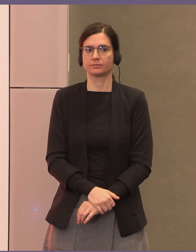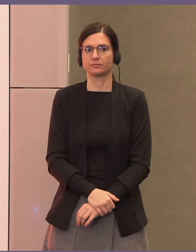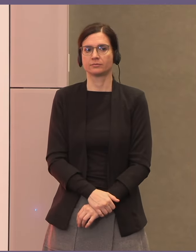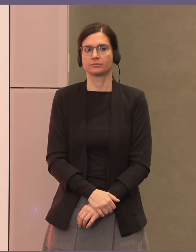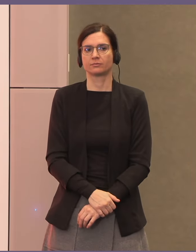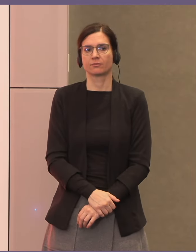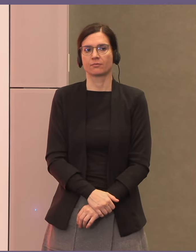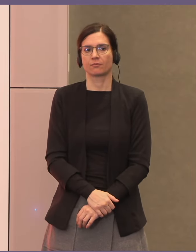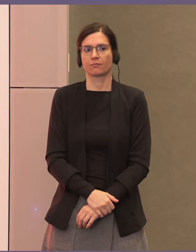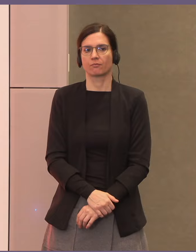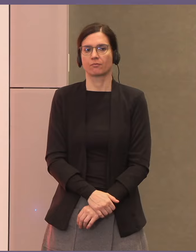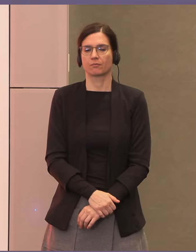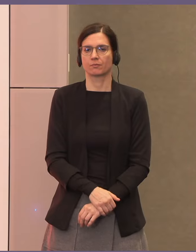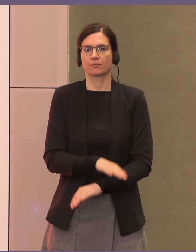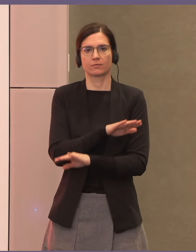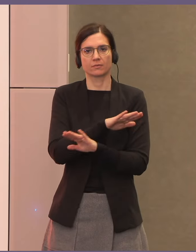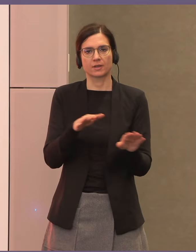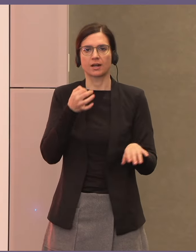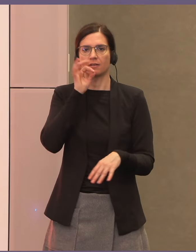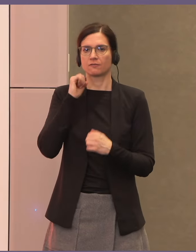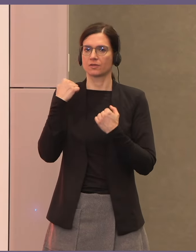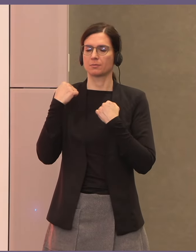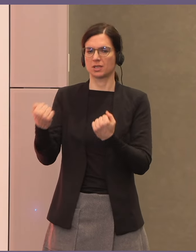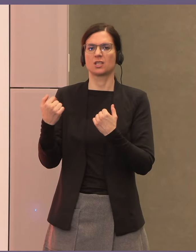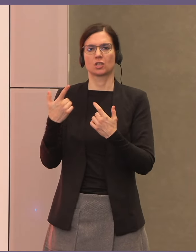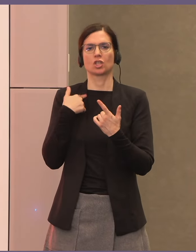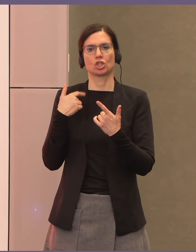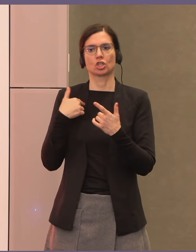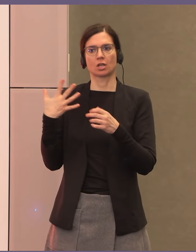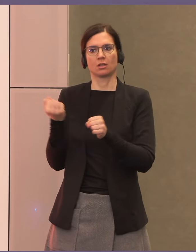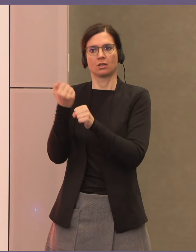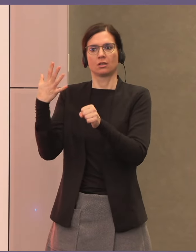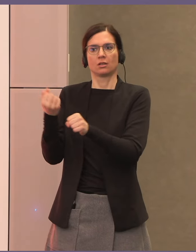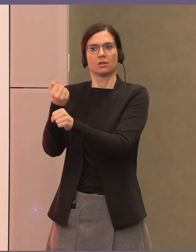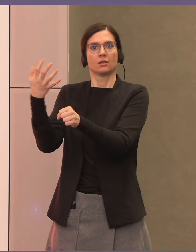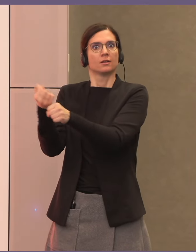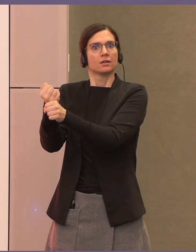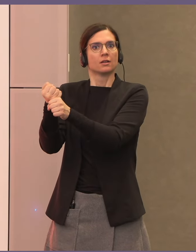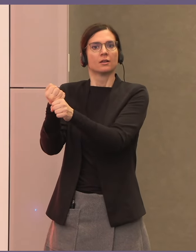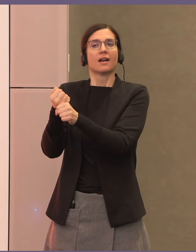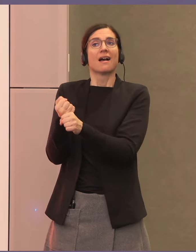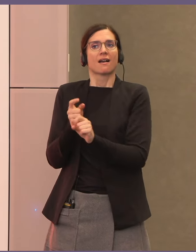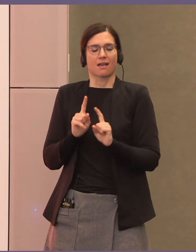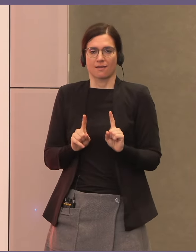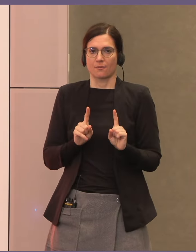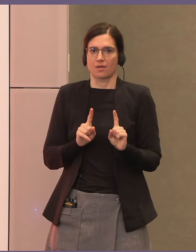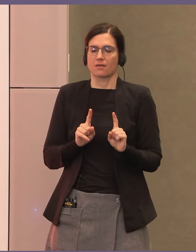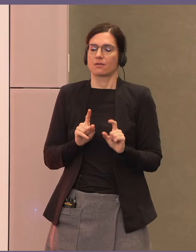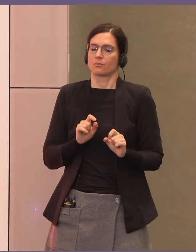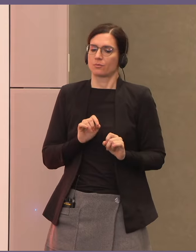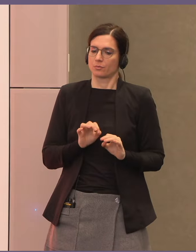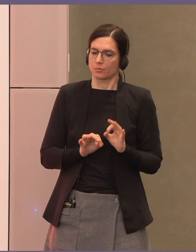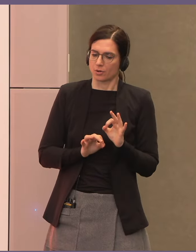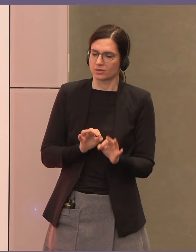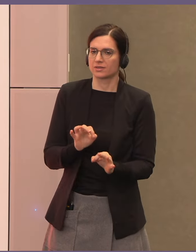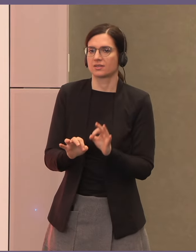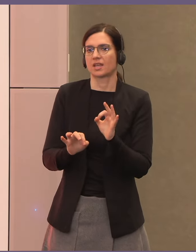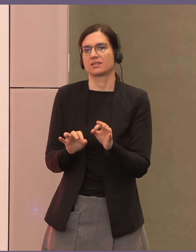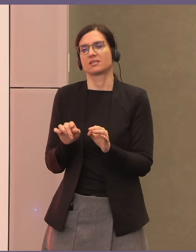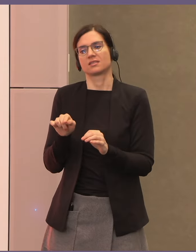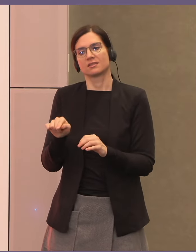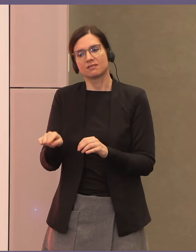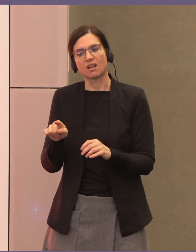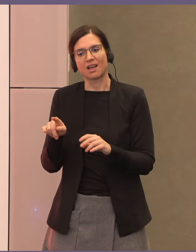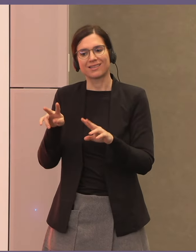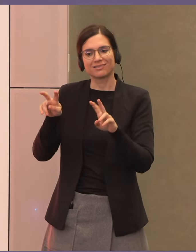Wie alle feministische Errungenschaften bleibt auch der Prozess der Vergesellschaftung von Sorgearbeit